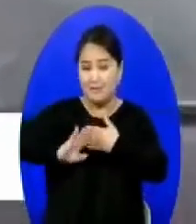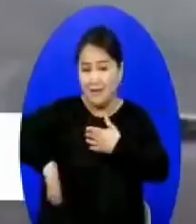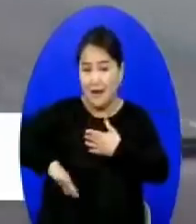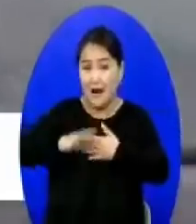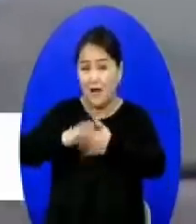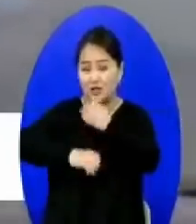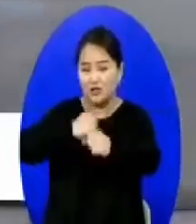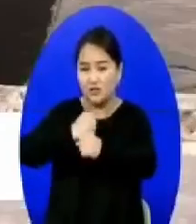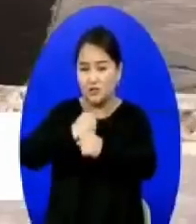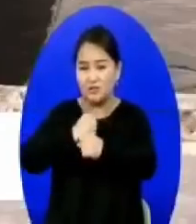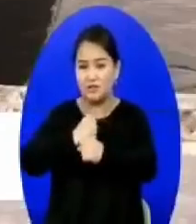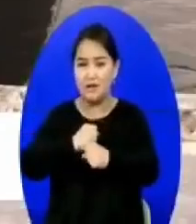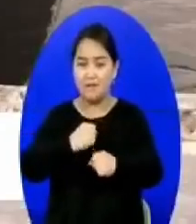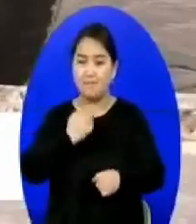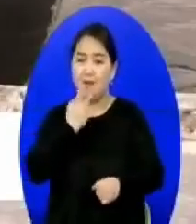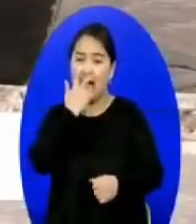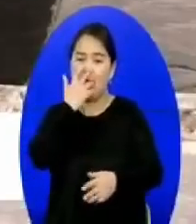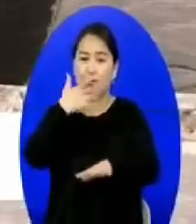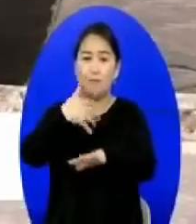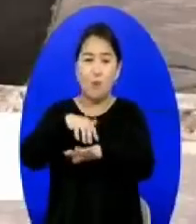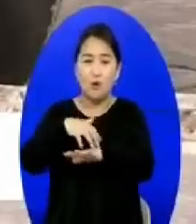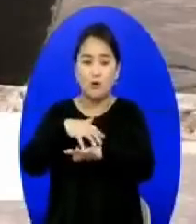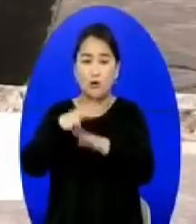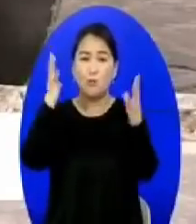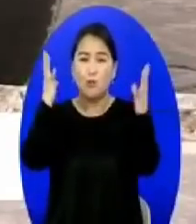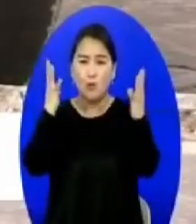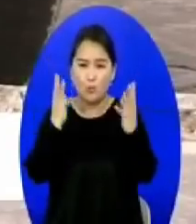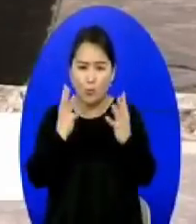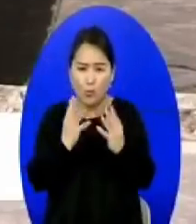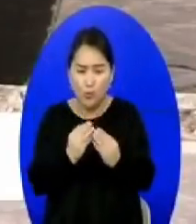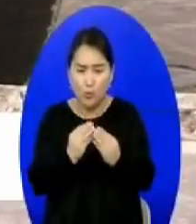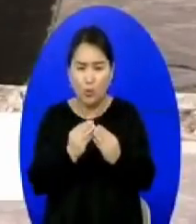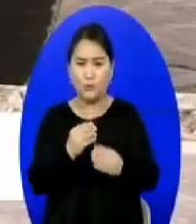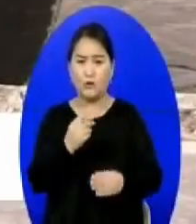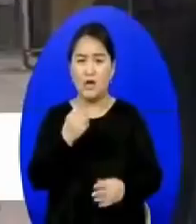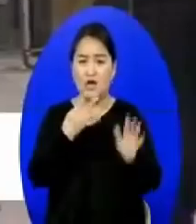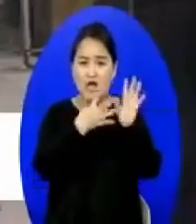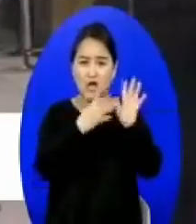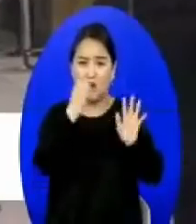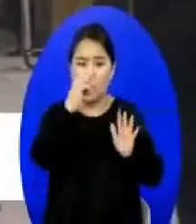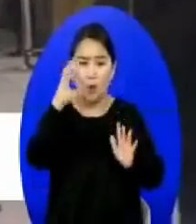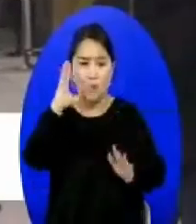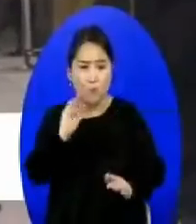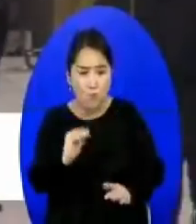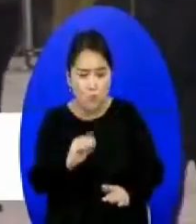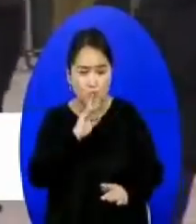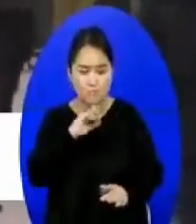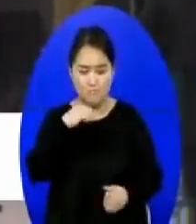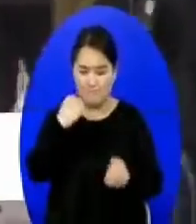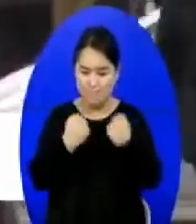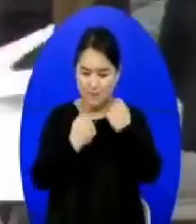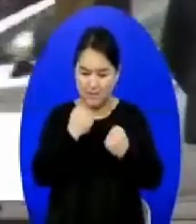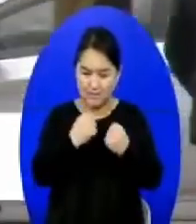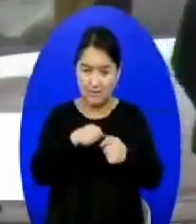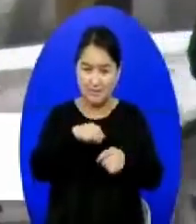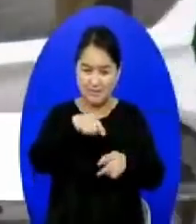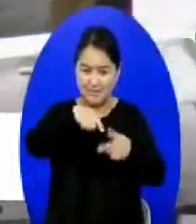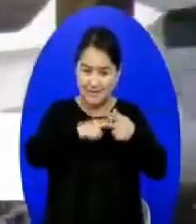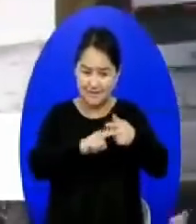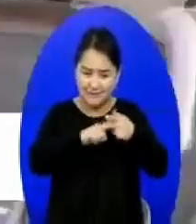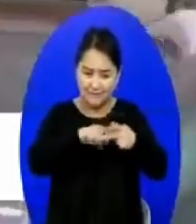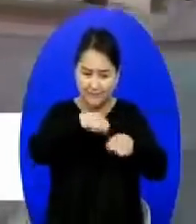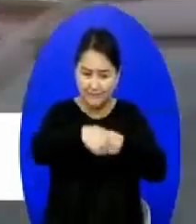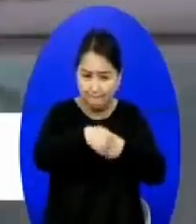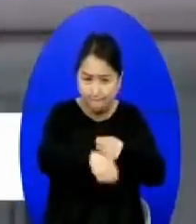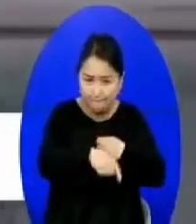агарын бохирдлыг дахиад нөө 90% хүрэхийн тулд эргээд нөгөө яг энэ автомашин зарцуулагдж байгаа энэ төсөв мөнгийг нэмэгдүүлэх за